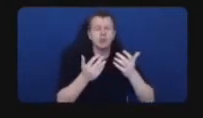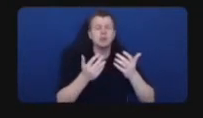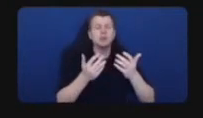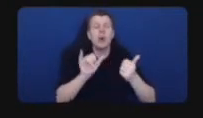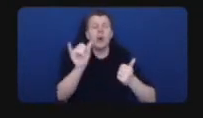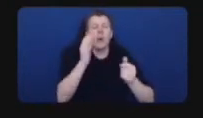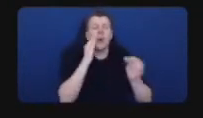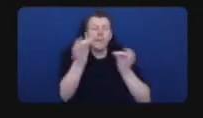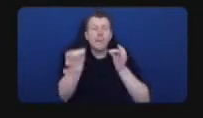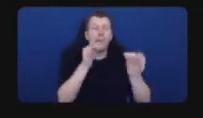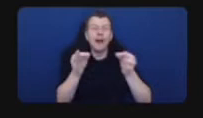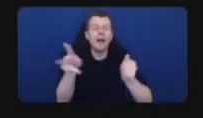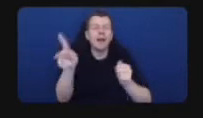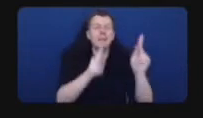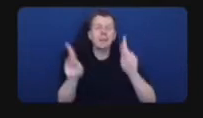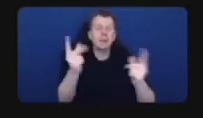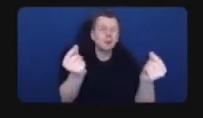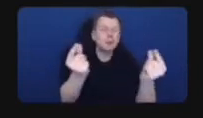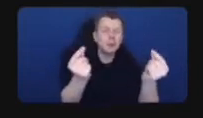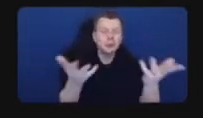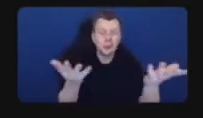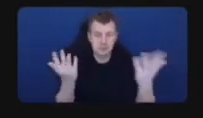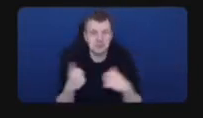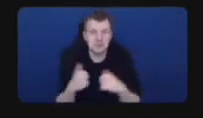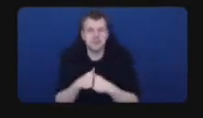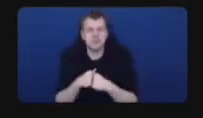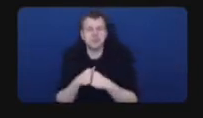指标来决定的，而且措施是什